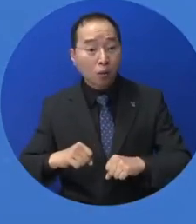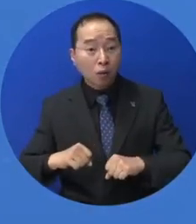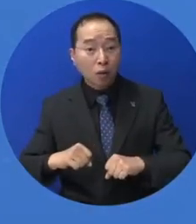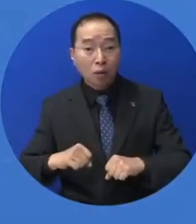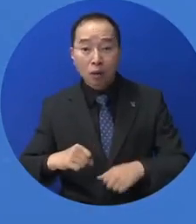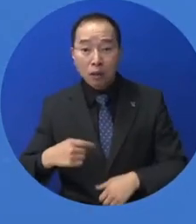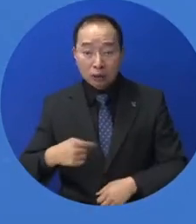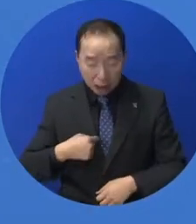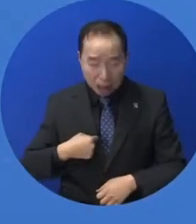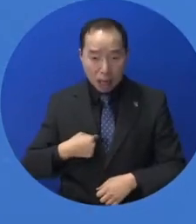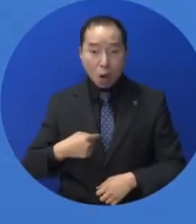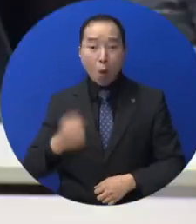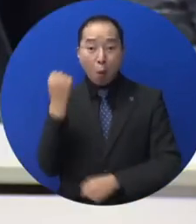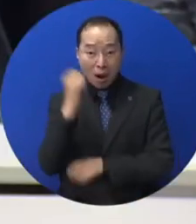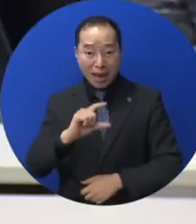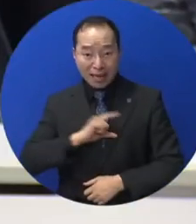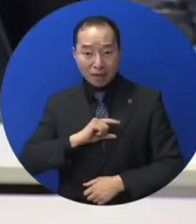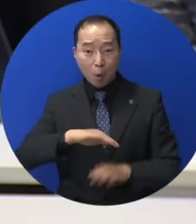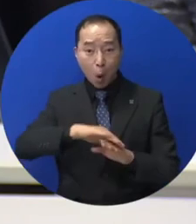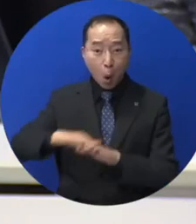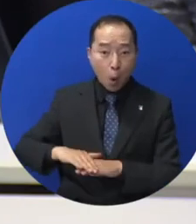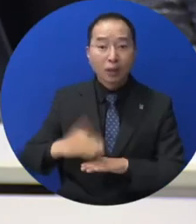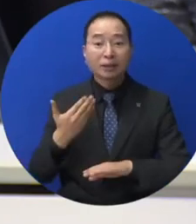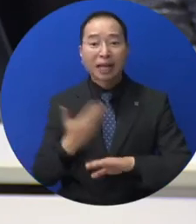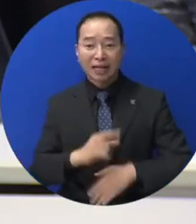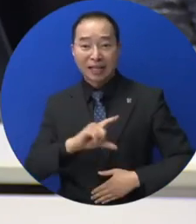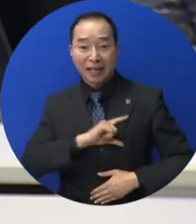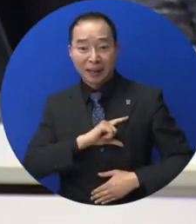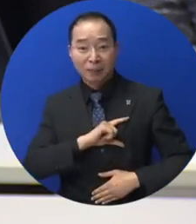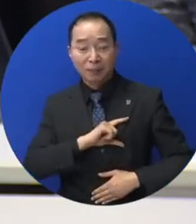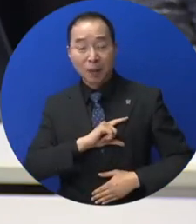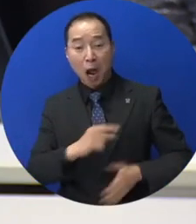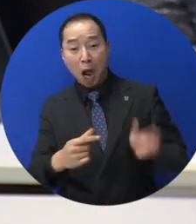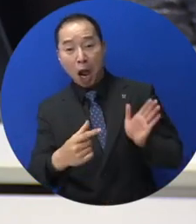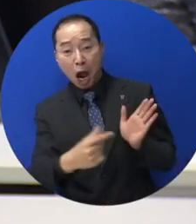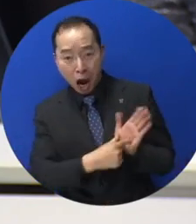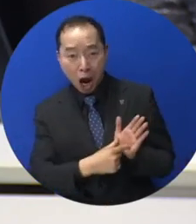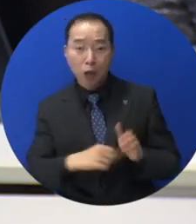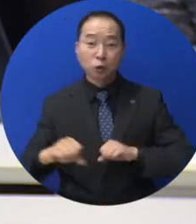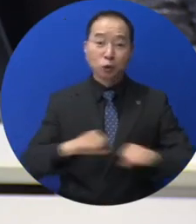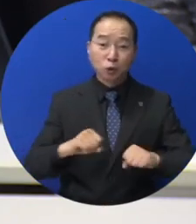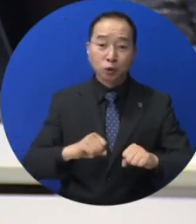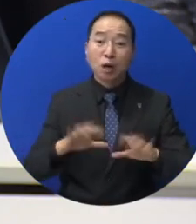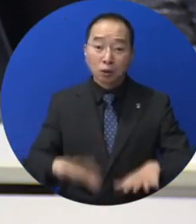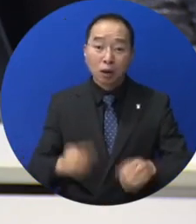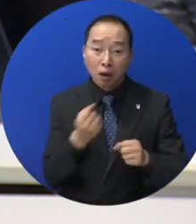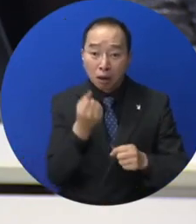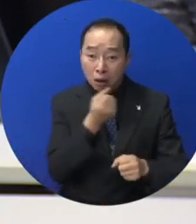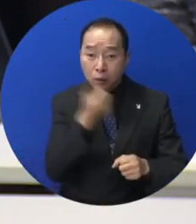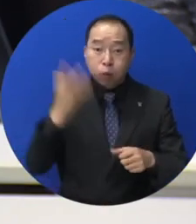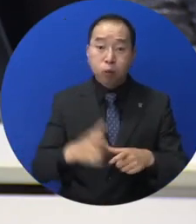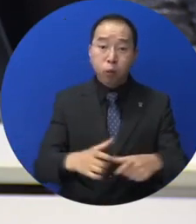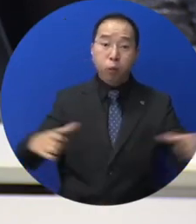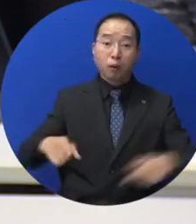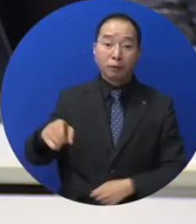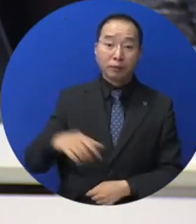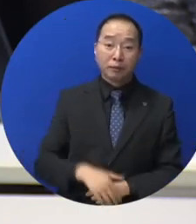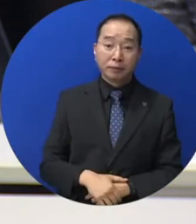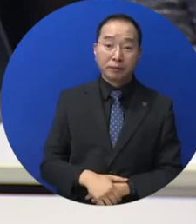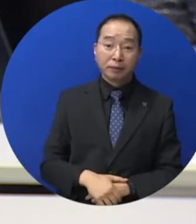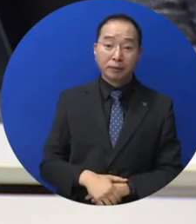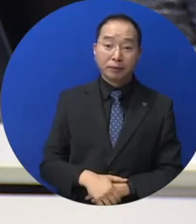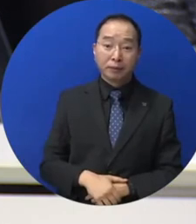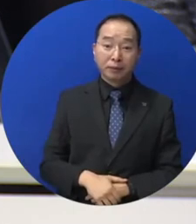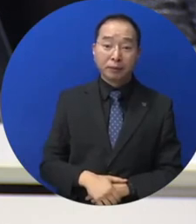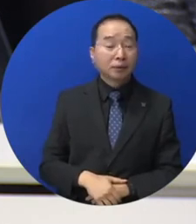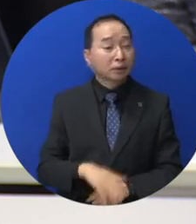어떤 애칭 하고 싶은 것 이런 것들을 부 캐릭터로 사용하는 그런 열풍이 일어나는 것 같습니다.